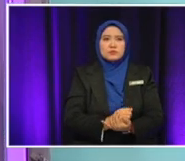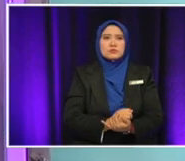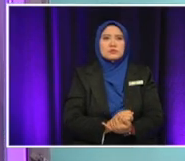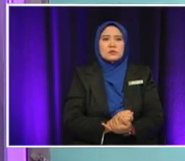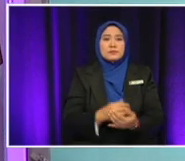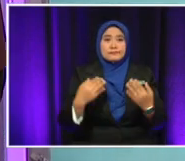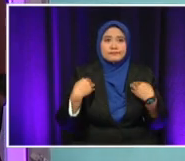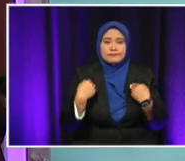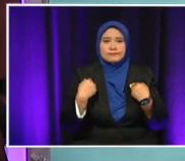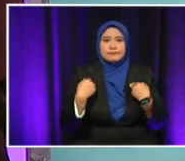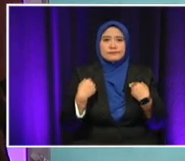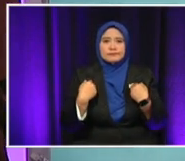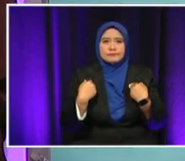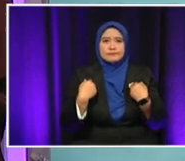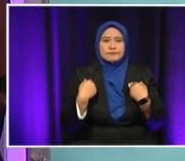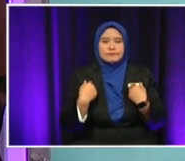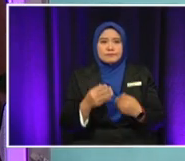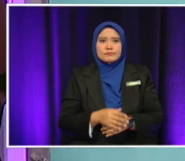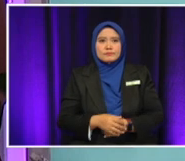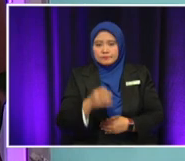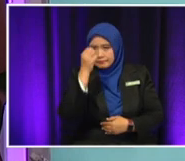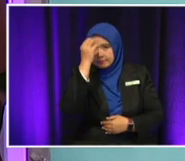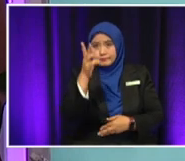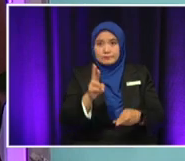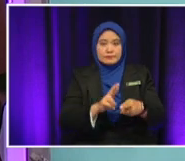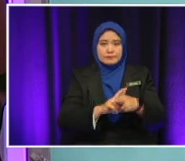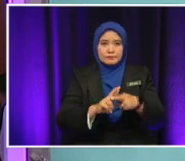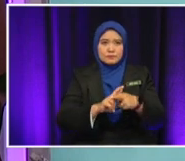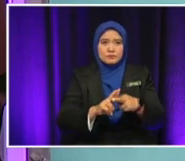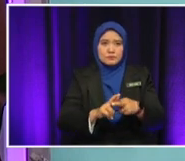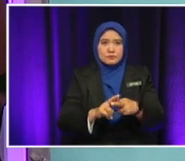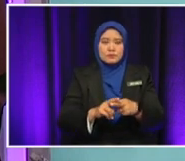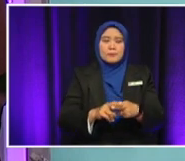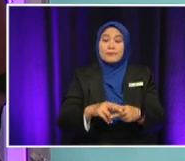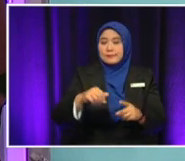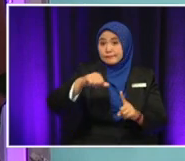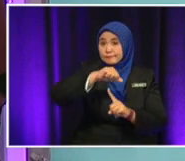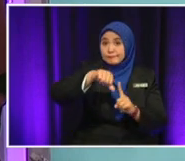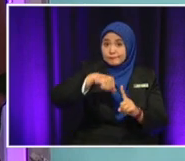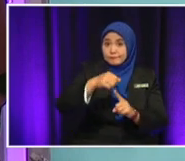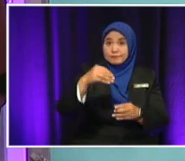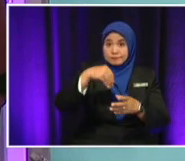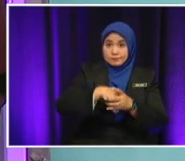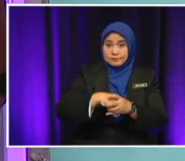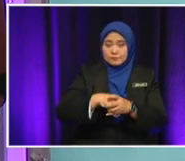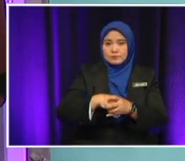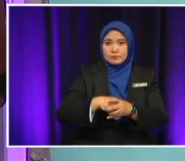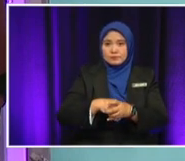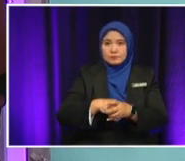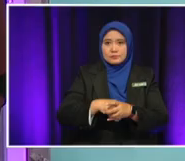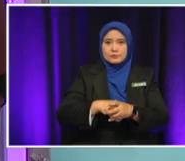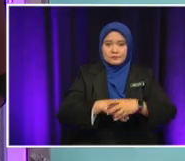yang ringkas Oke apabila eee kamu masuk ke dewan perpisahan dan bersedia Oke duduk dengan tenang gitu